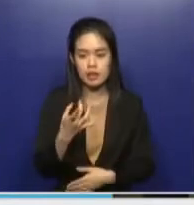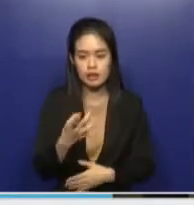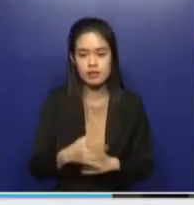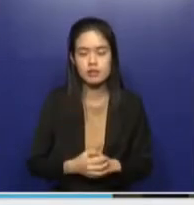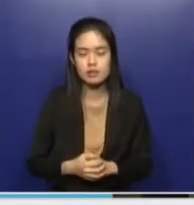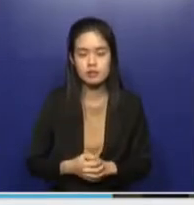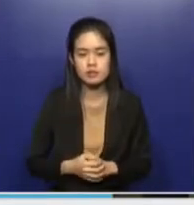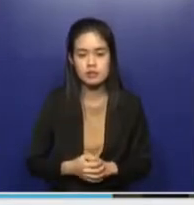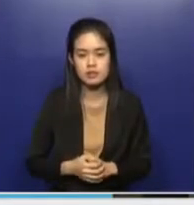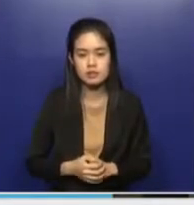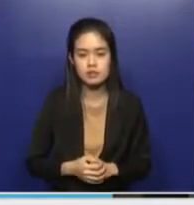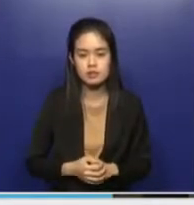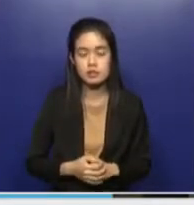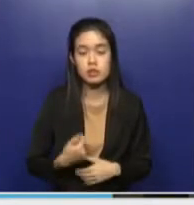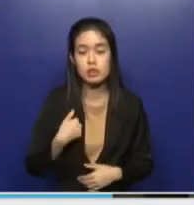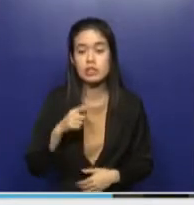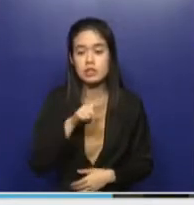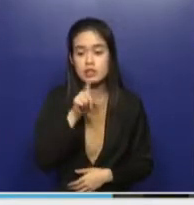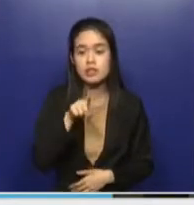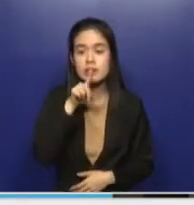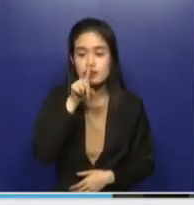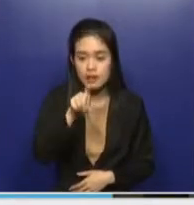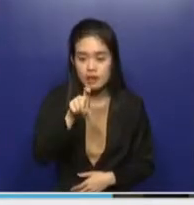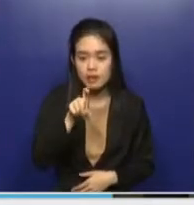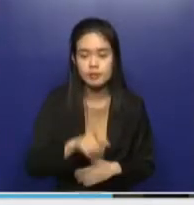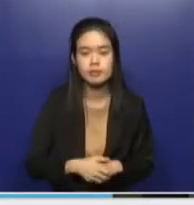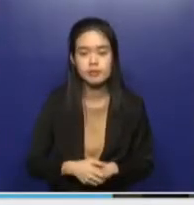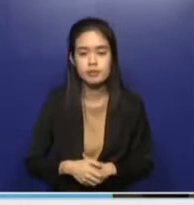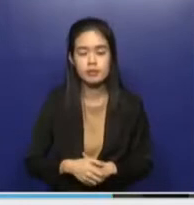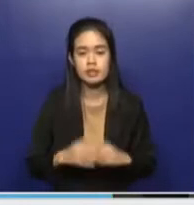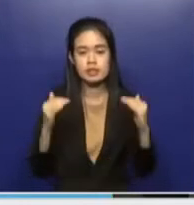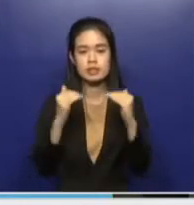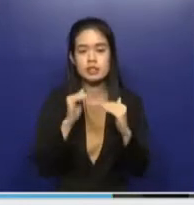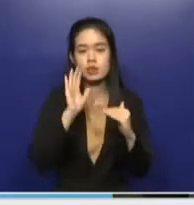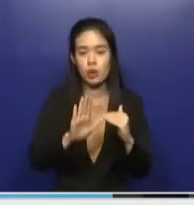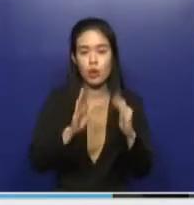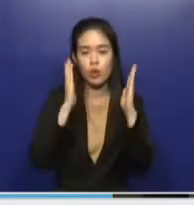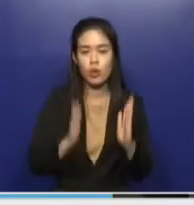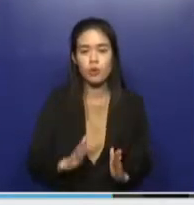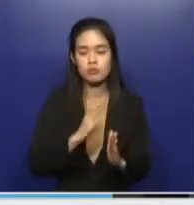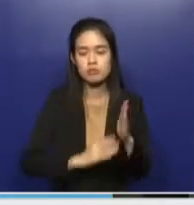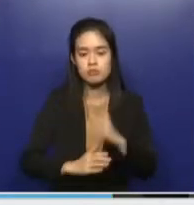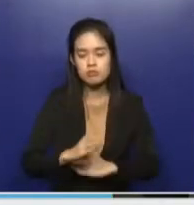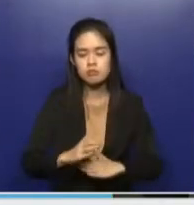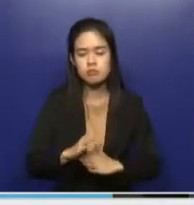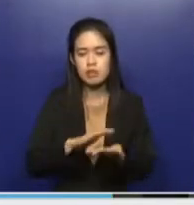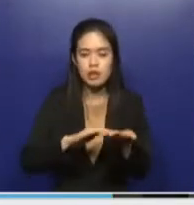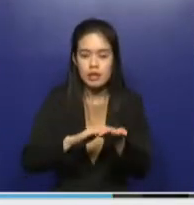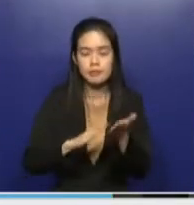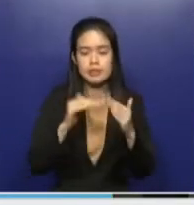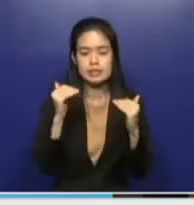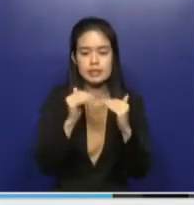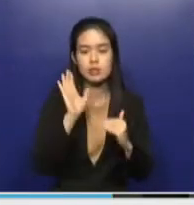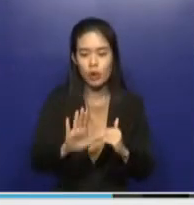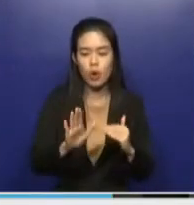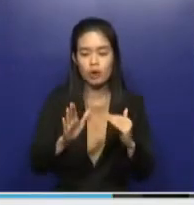ท้อนที่ตั้งคำถามเกี่ยวกับเรื่องสิทธิเสรีภาพของประชาชนกับการใช้อำนาจรัฐว่าจุดสมดุลตรงนี้อยู่ตรงไห